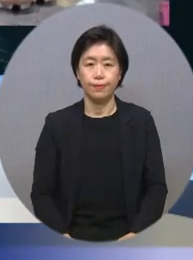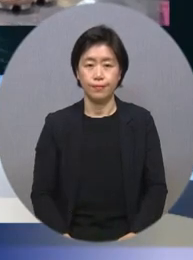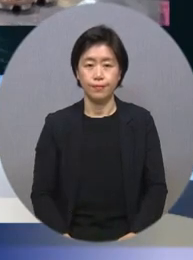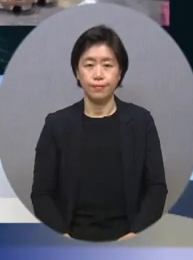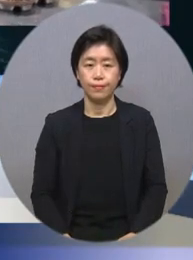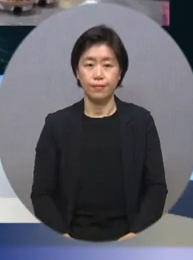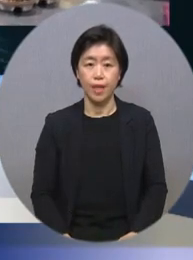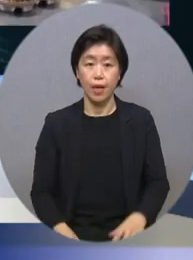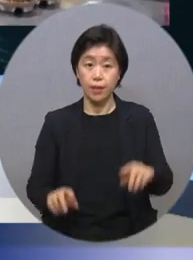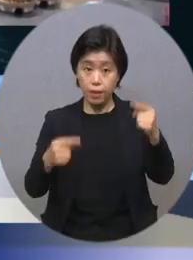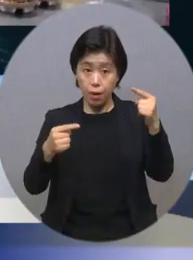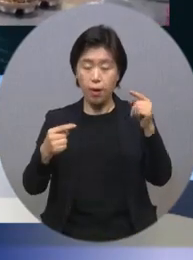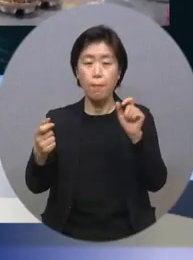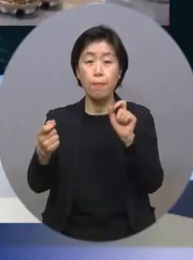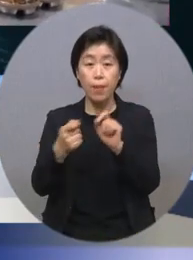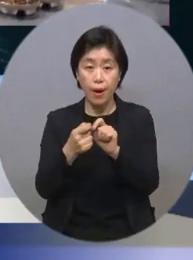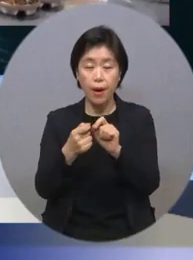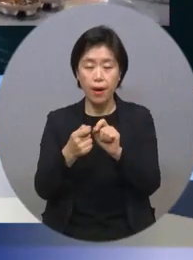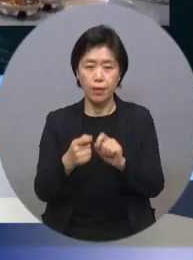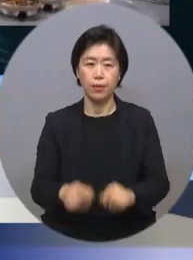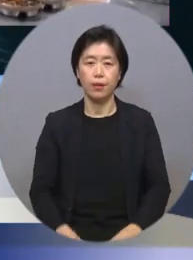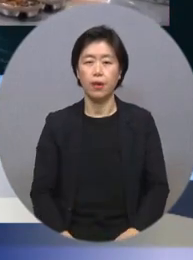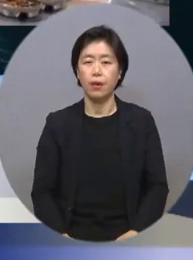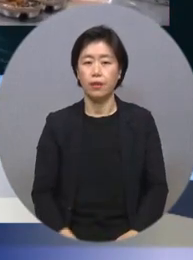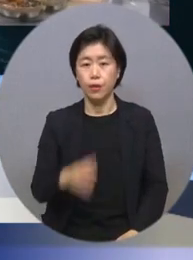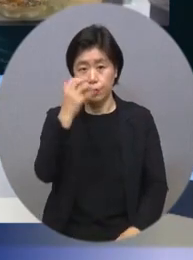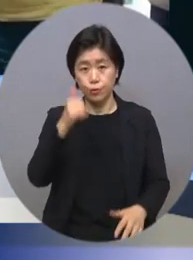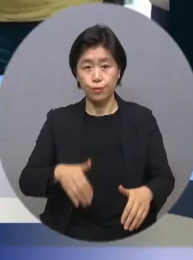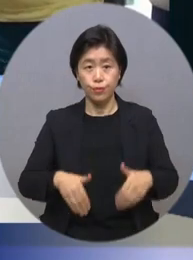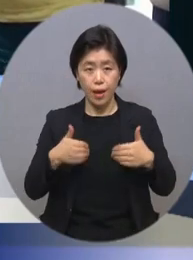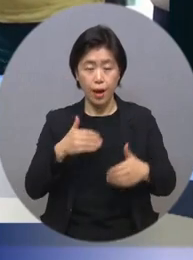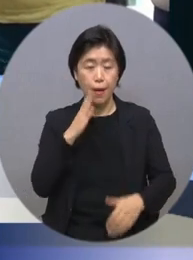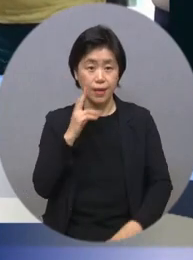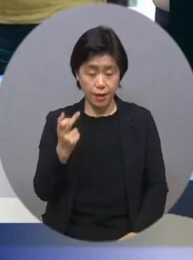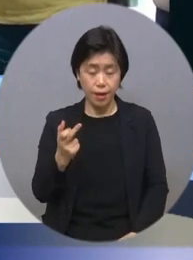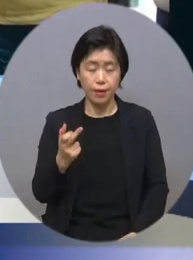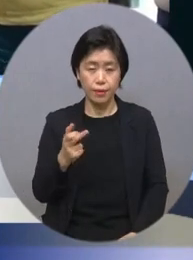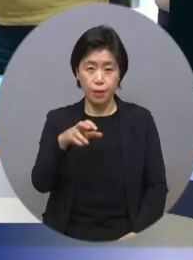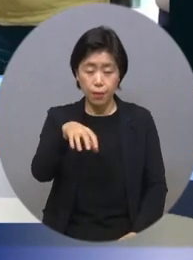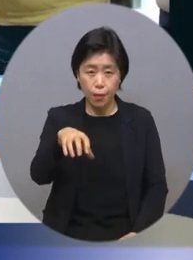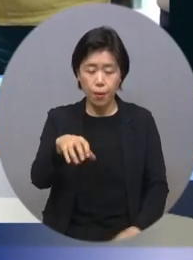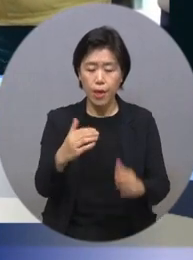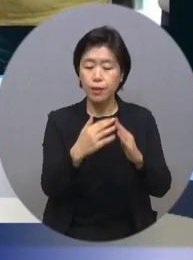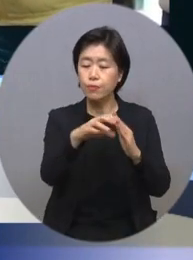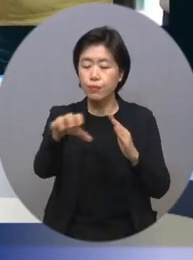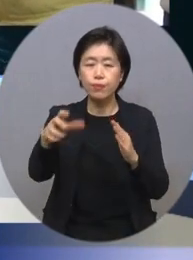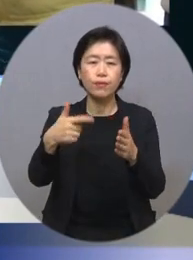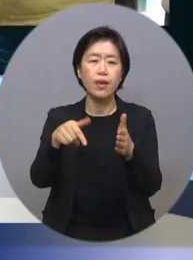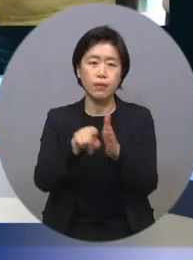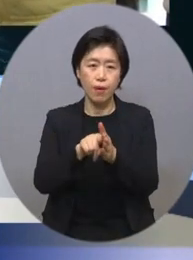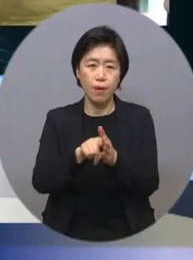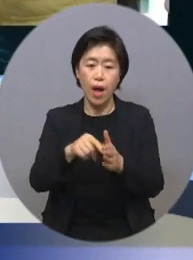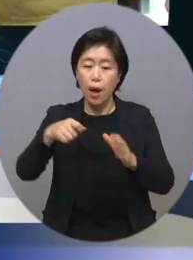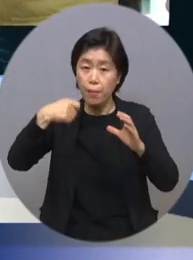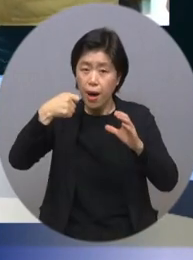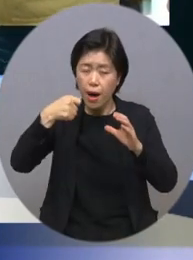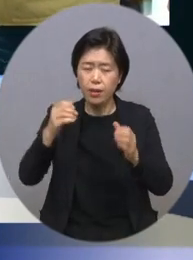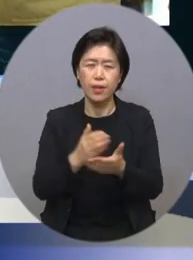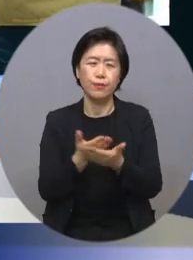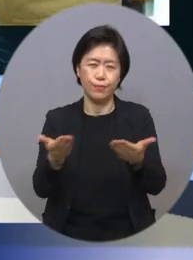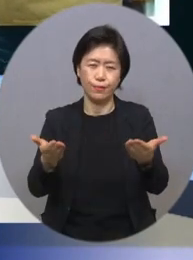설 연휴를 맞아 충남 아산시에서 어려운 이웃을 위한 도시락 나눔 행사가 마련됐습니다. 김민규 기자가